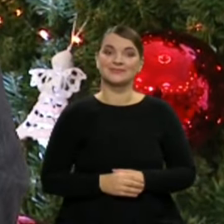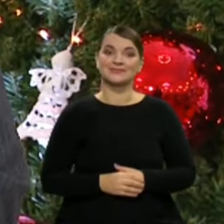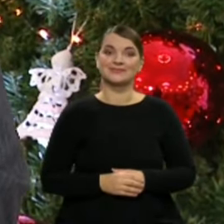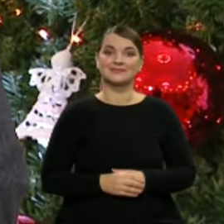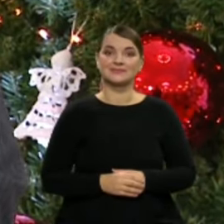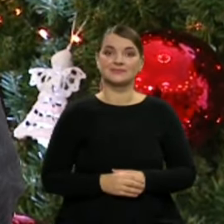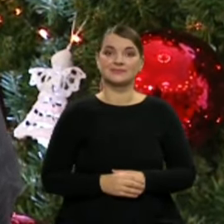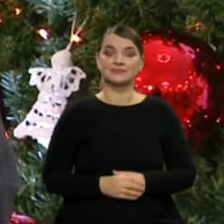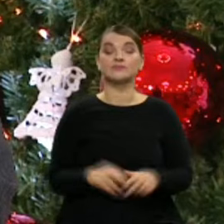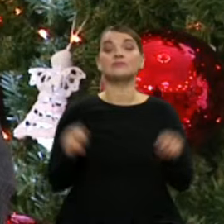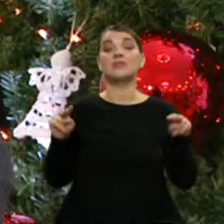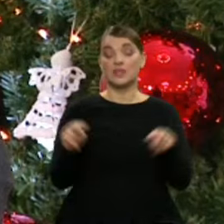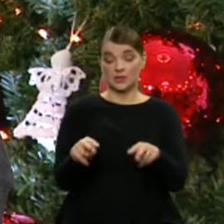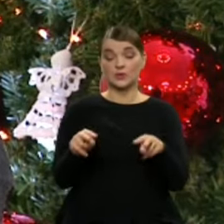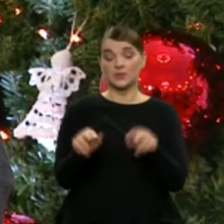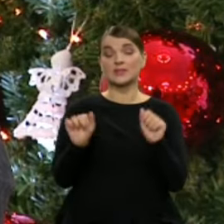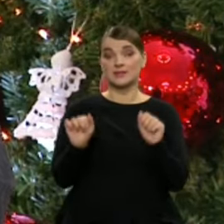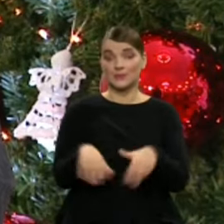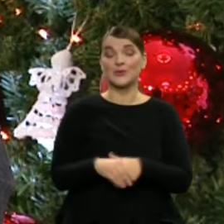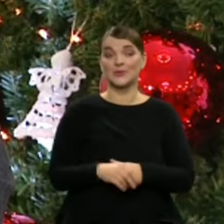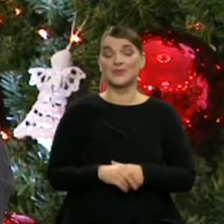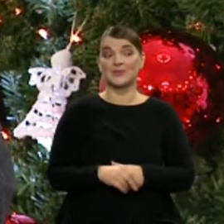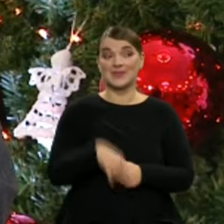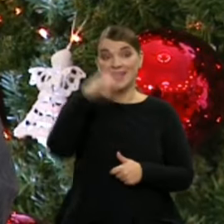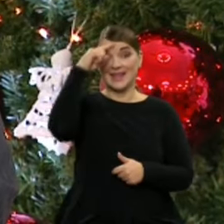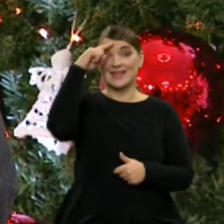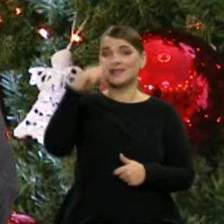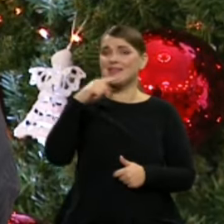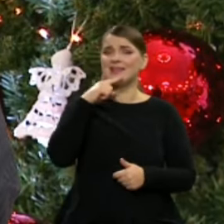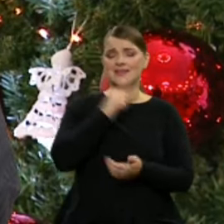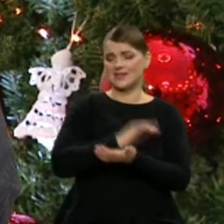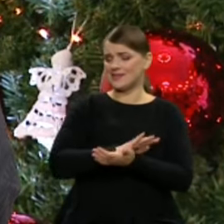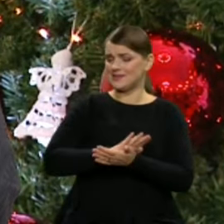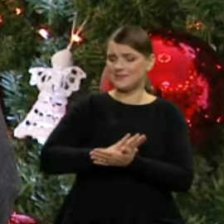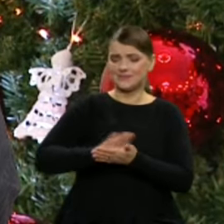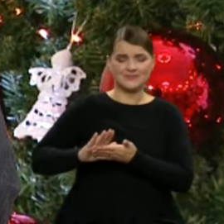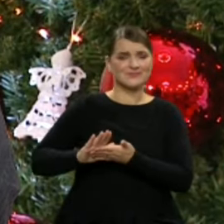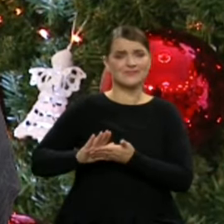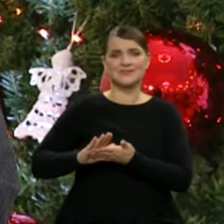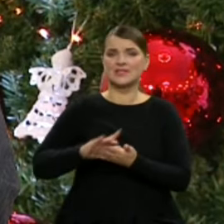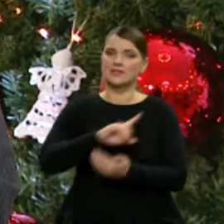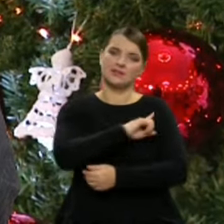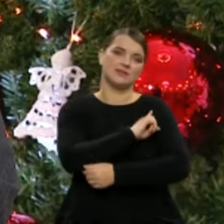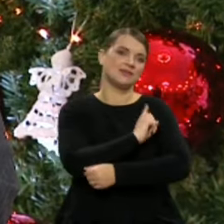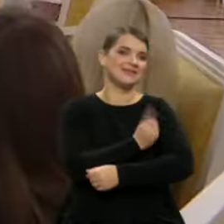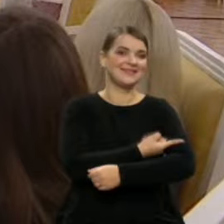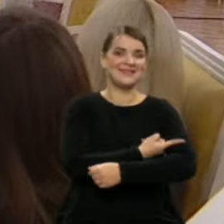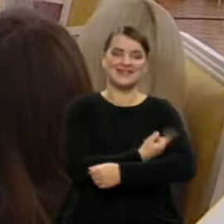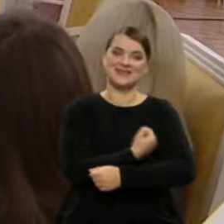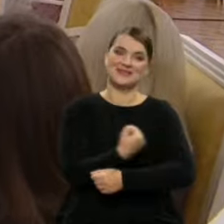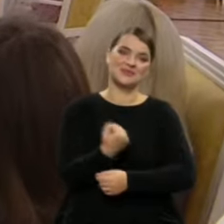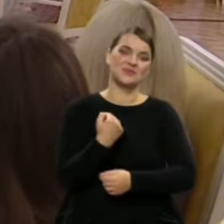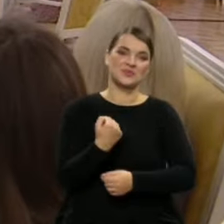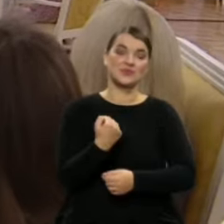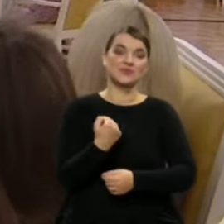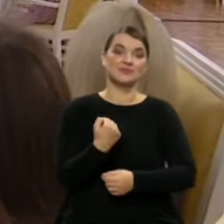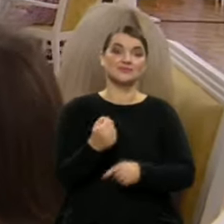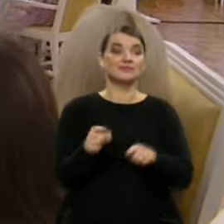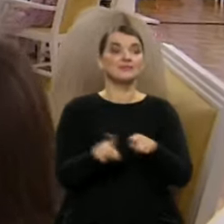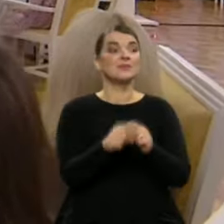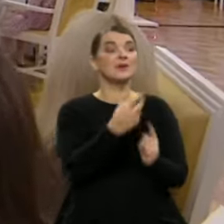Galiu paliudyti, kad tėvystė yra tiek stipri, kiek yra stipri abiejų